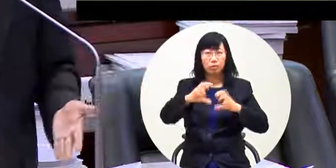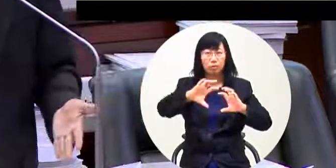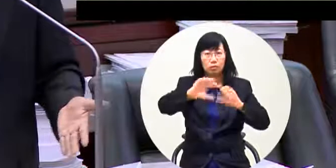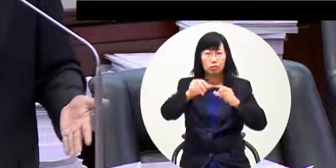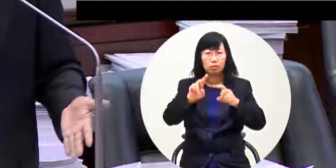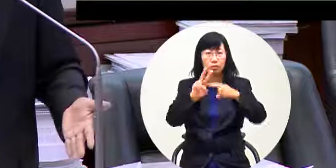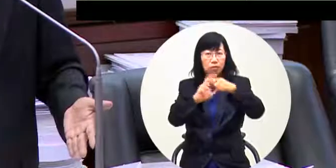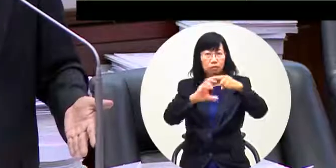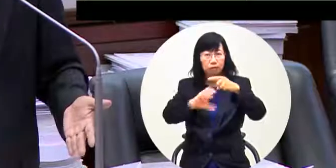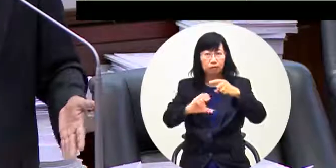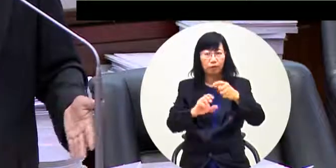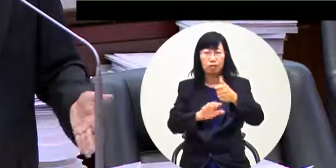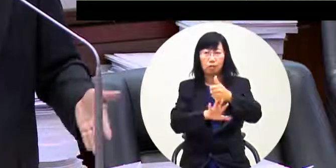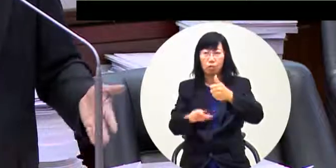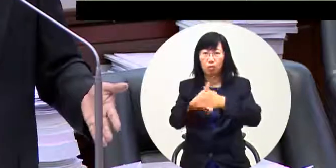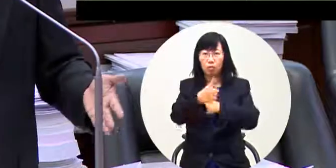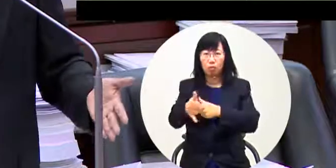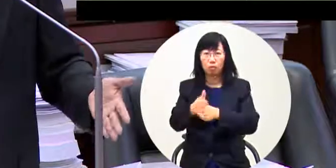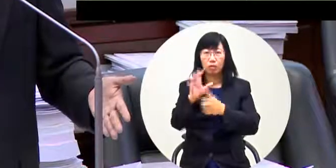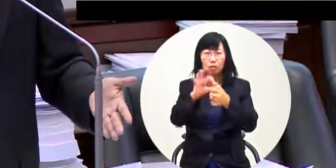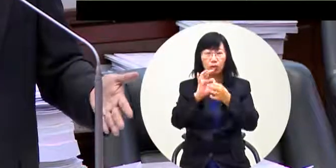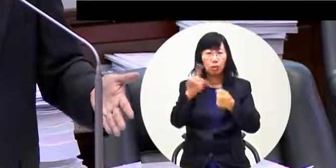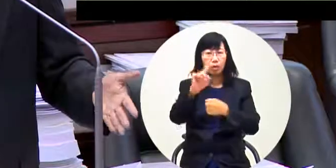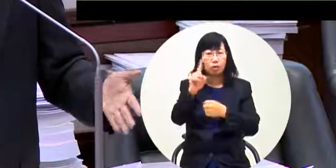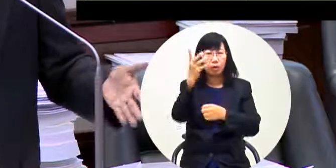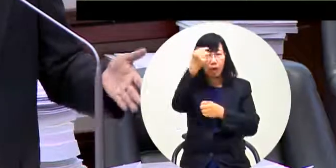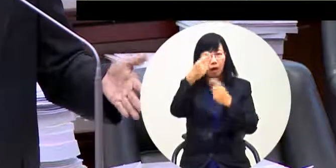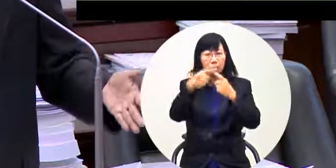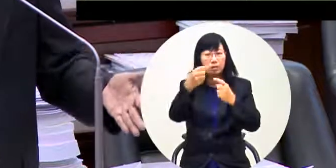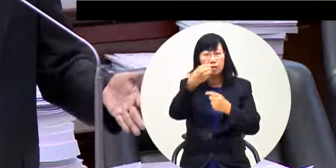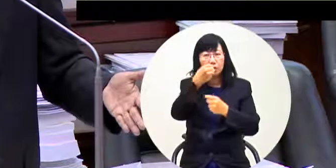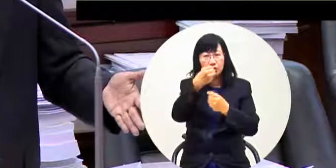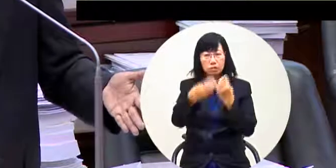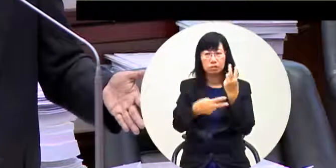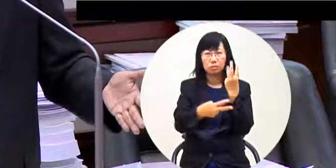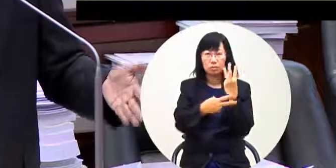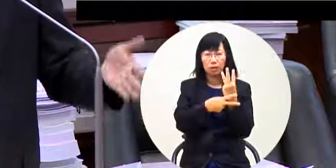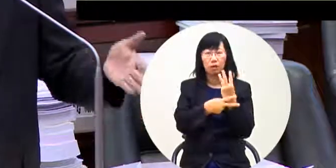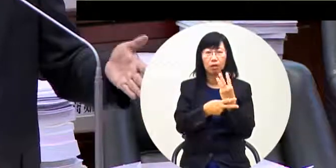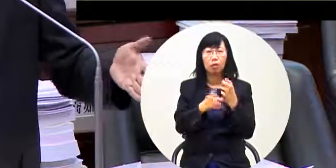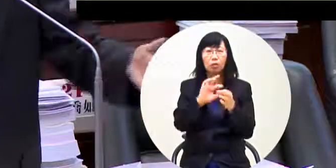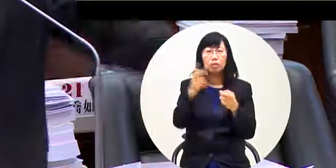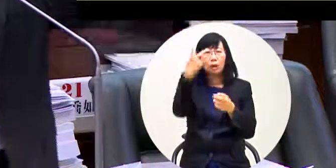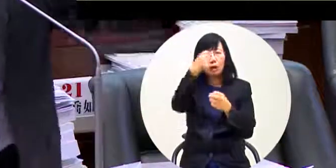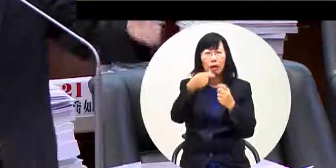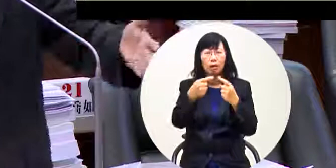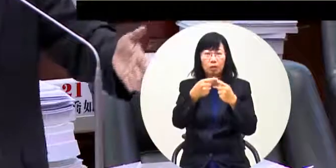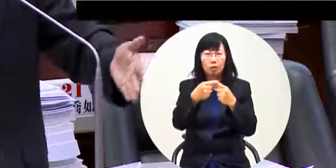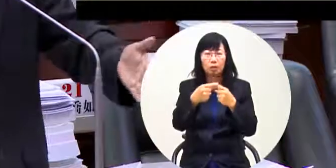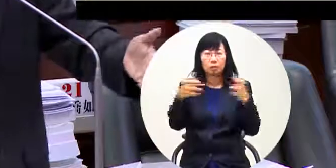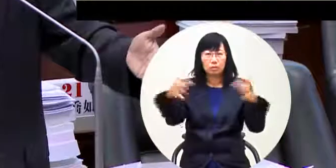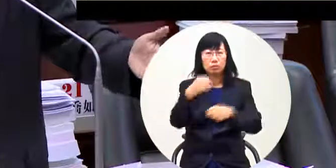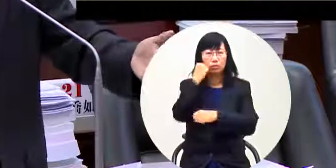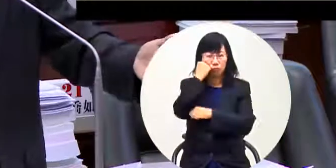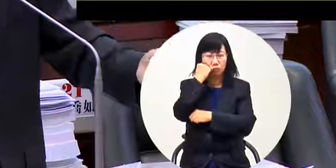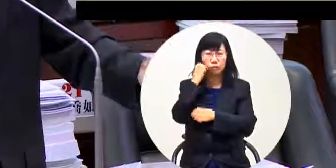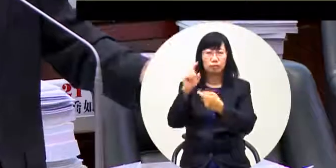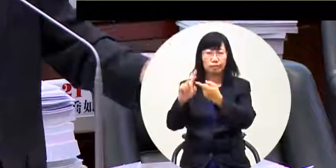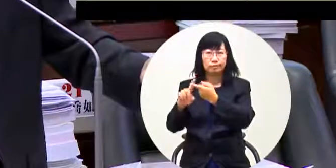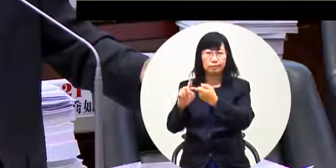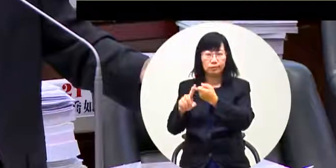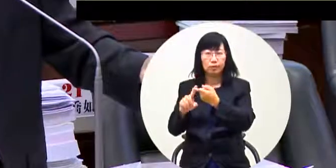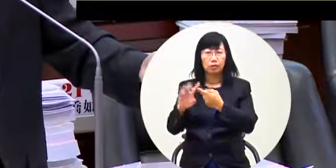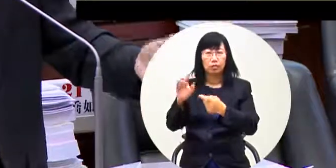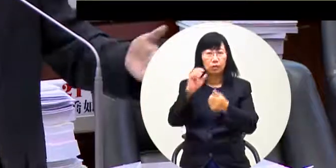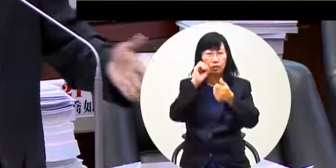人食堂。社区关怀站最重要是老伙仔大家住这会，你要甲教讲预防运动，歹势我无啥爱叮